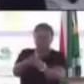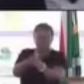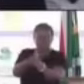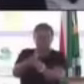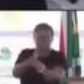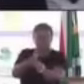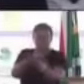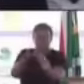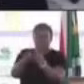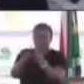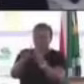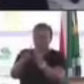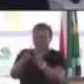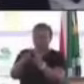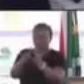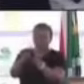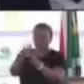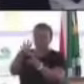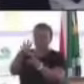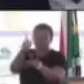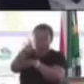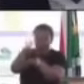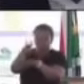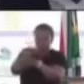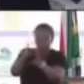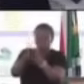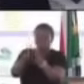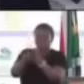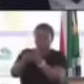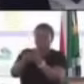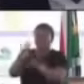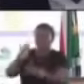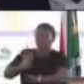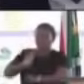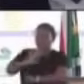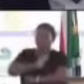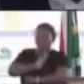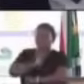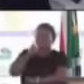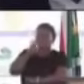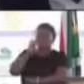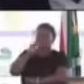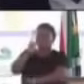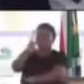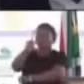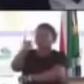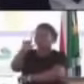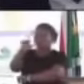and enforcement ADA board chairperson Mr. Willis